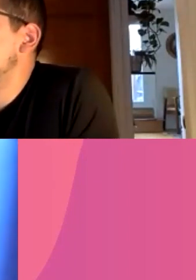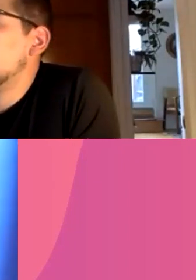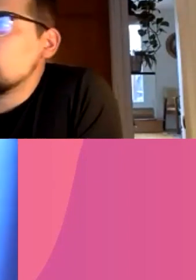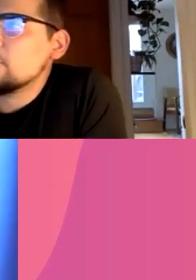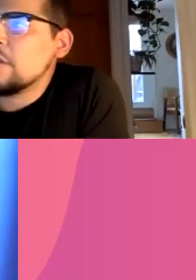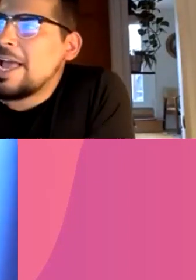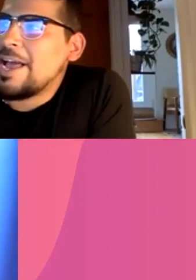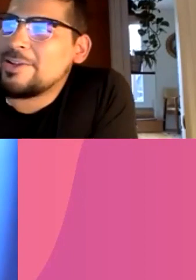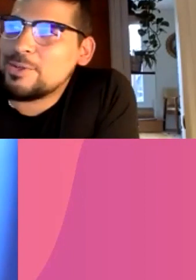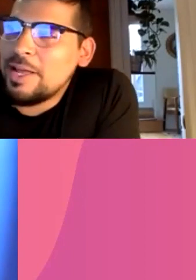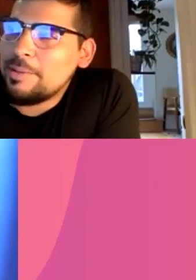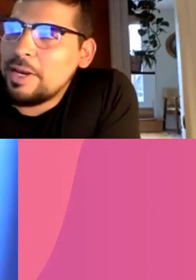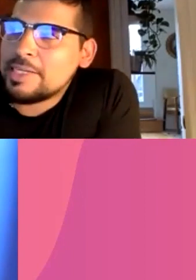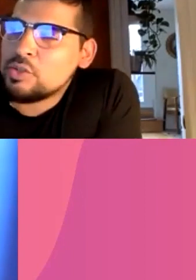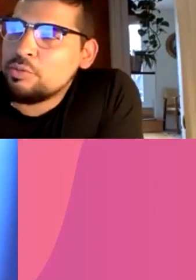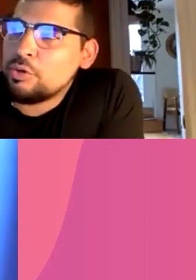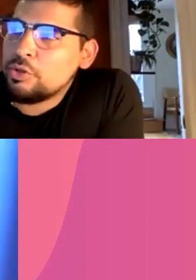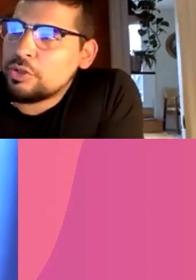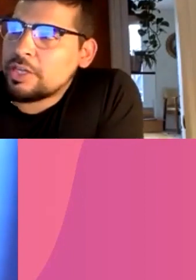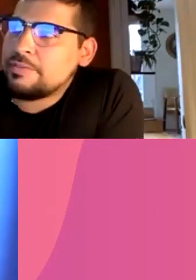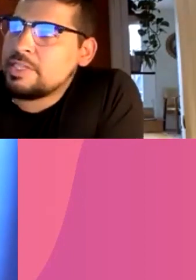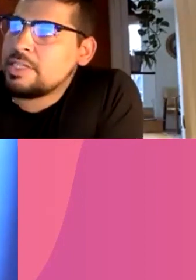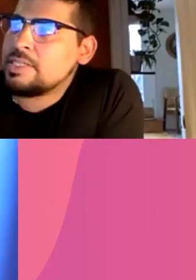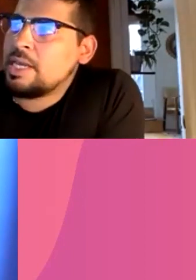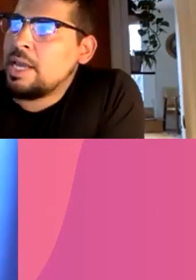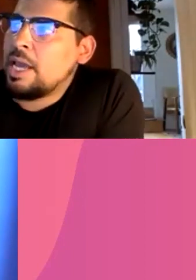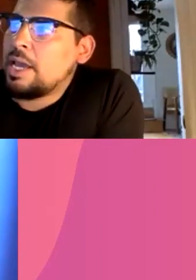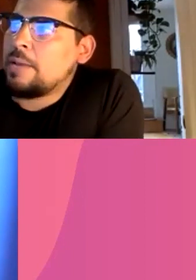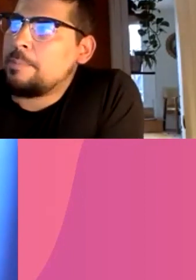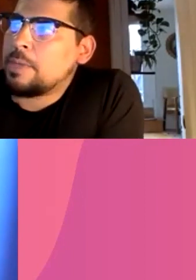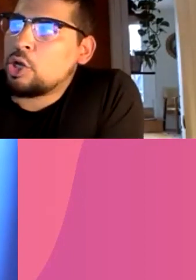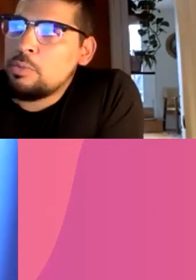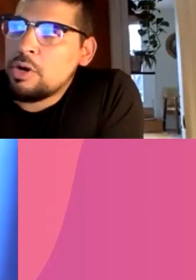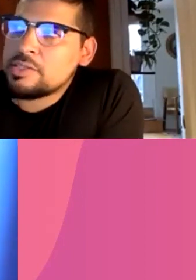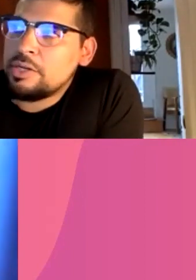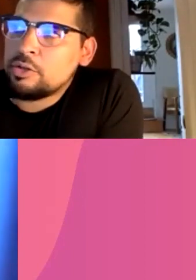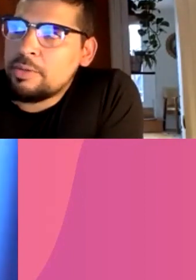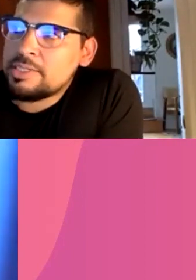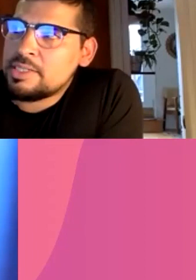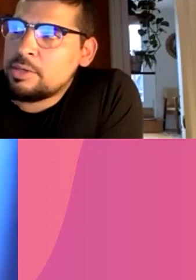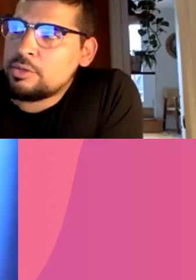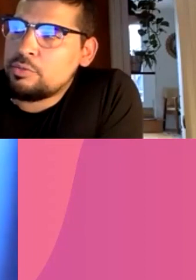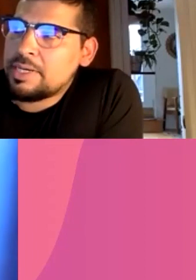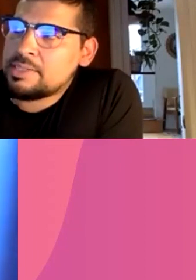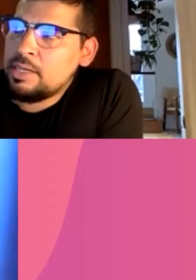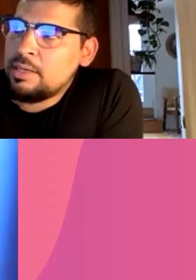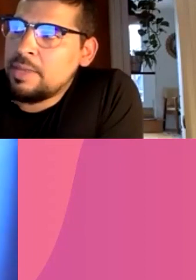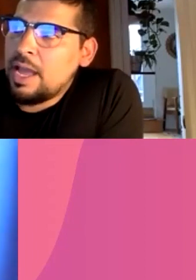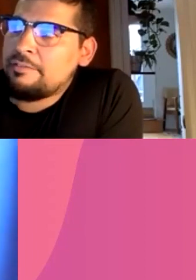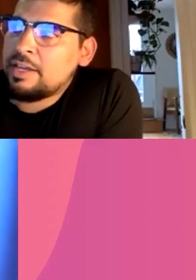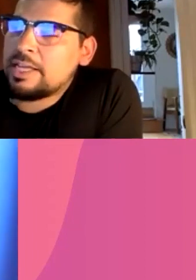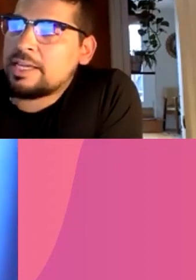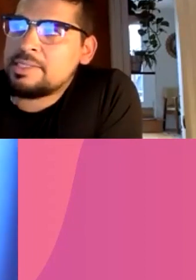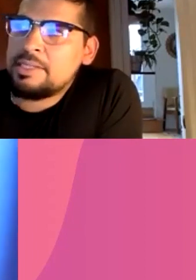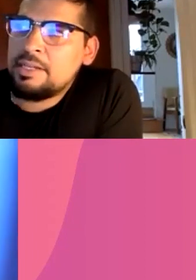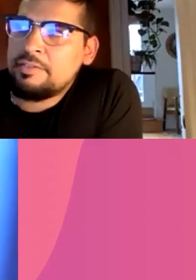translate my French. So, la question pour le Dr. Gifty, c'est comment est-ce que les traumatismes du passé